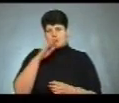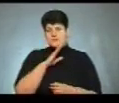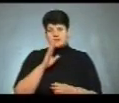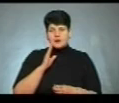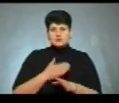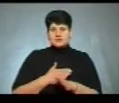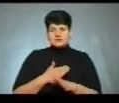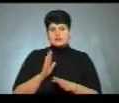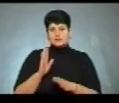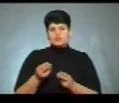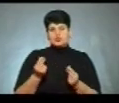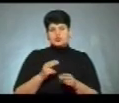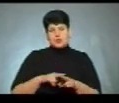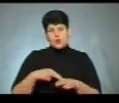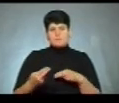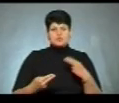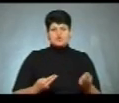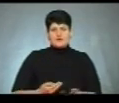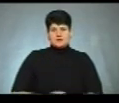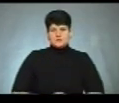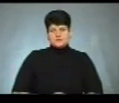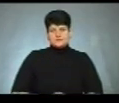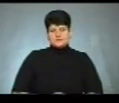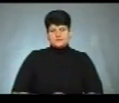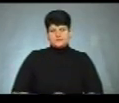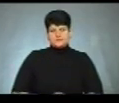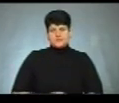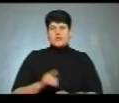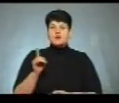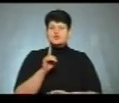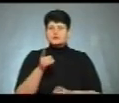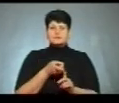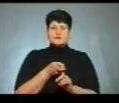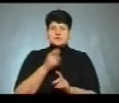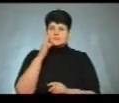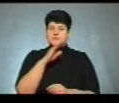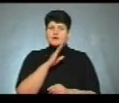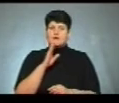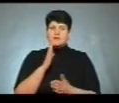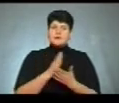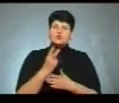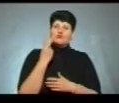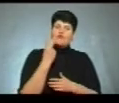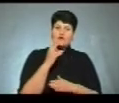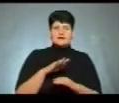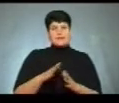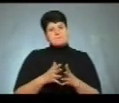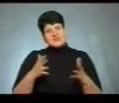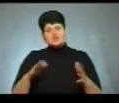частина цих коштів компенсуватися. А що стосується, зокрема, батьків, які мають двоє дітей і